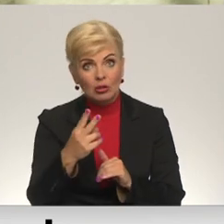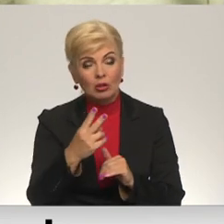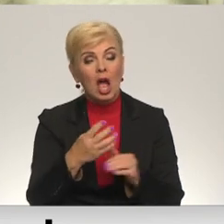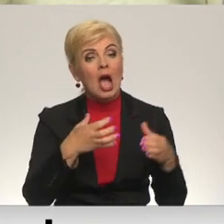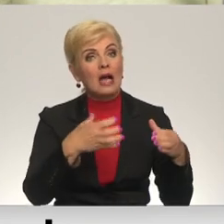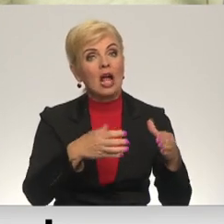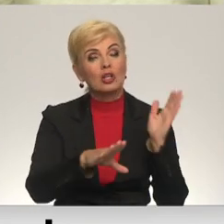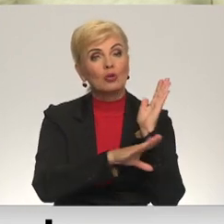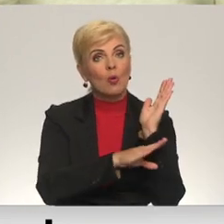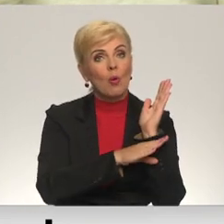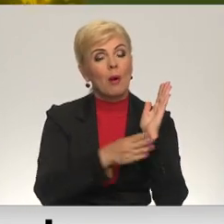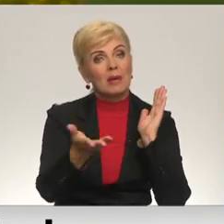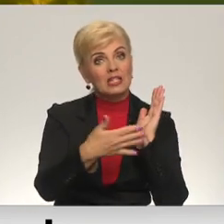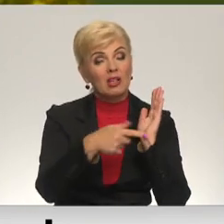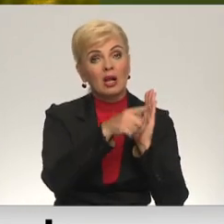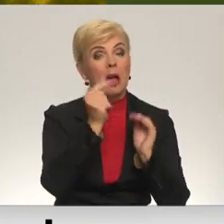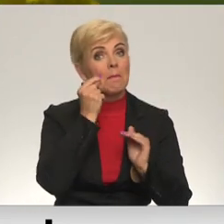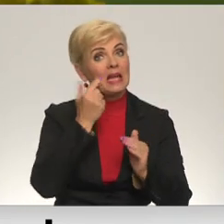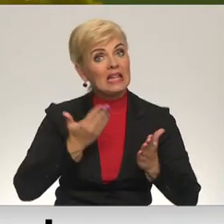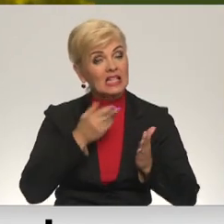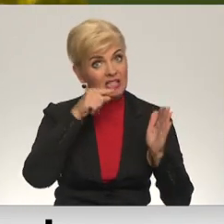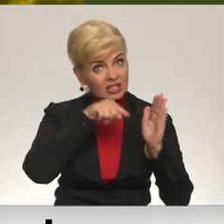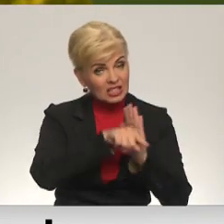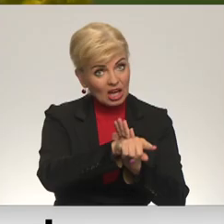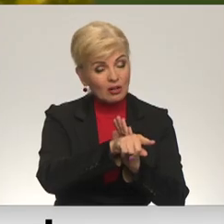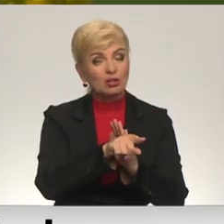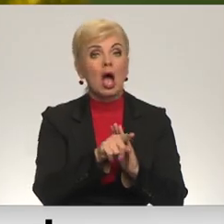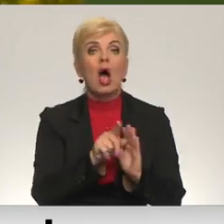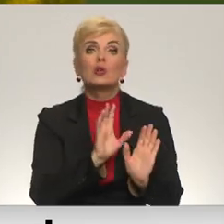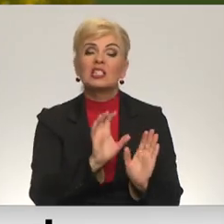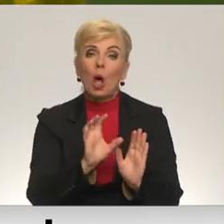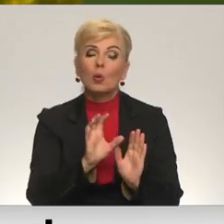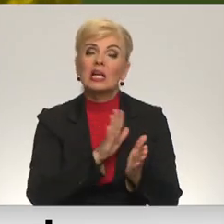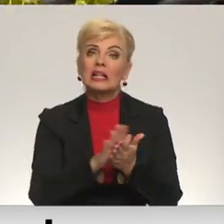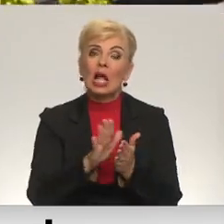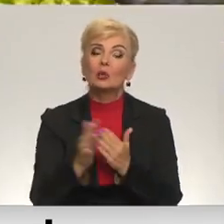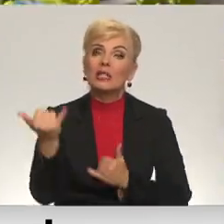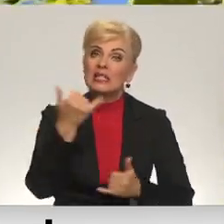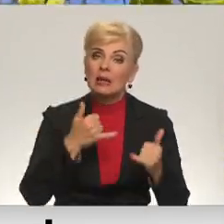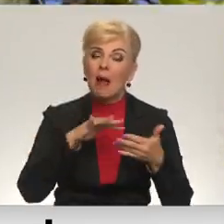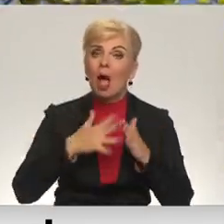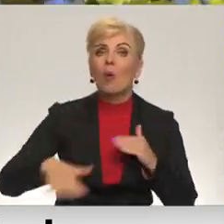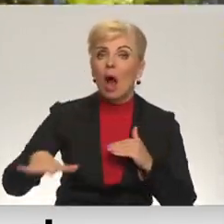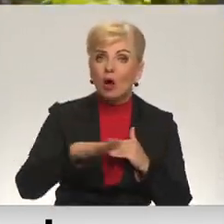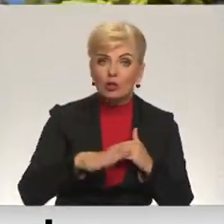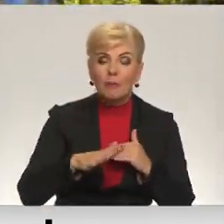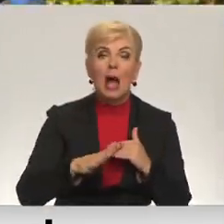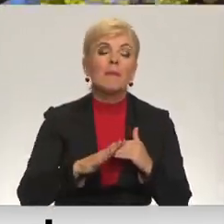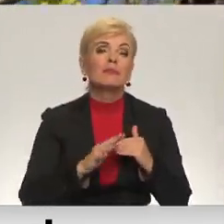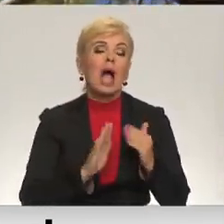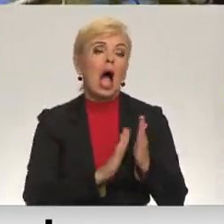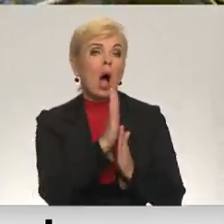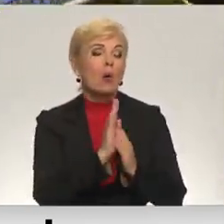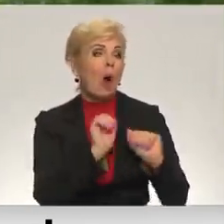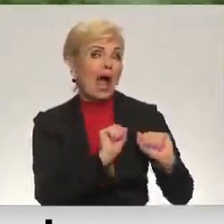izciršanu, kuru dobumos mājo bites, kā arī saudzīgāk lietot ķimikālijas uz Latvijas laukiem. Tikmēr Valsts auga aizsardzības dienesta